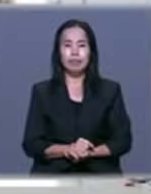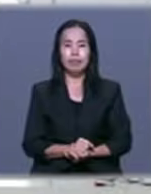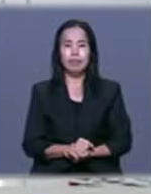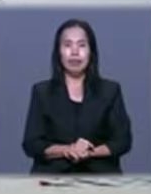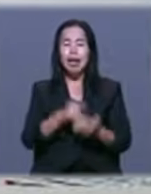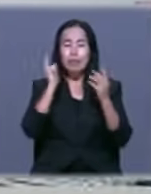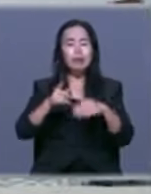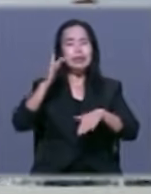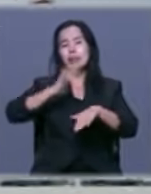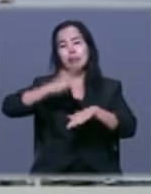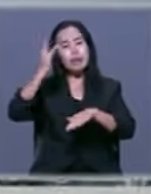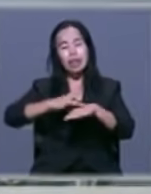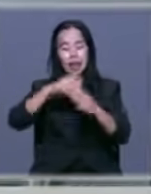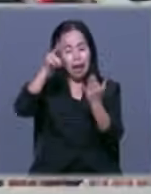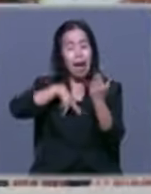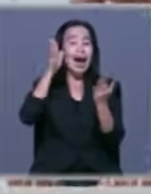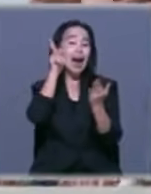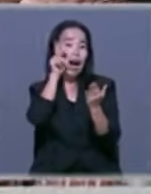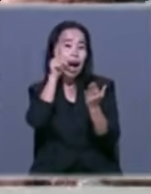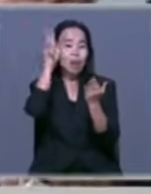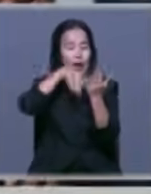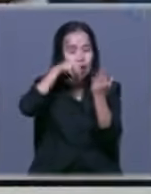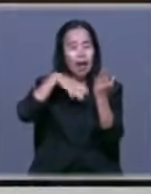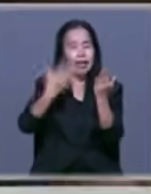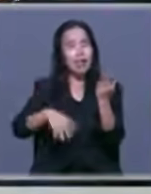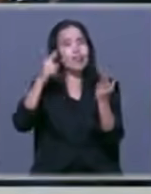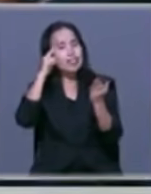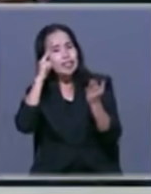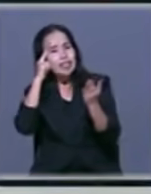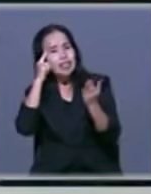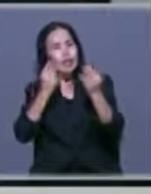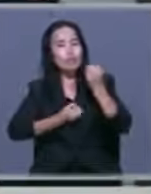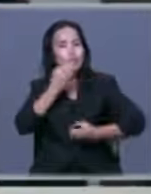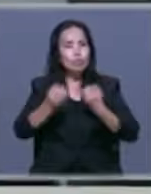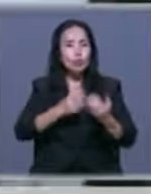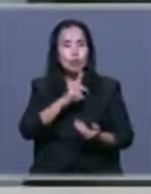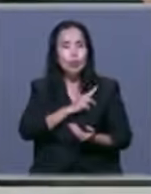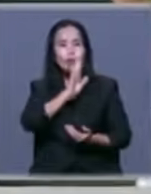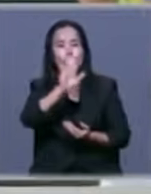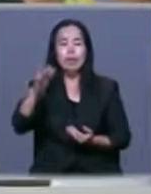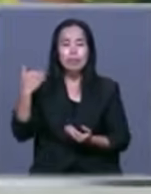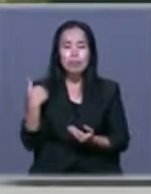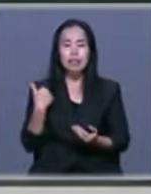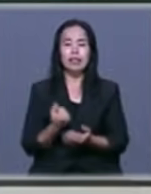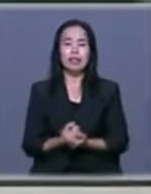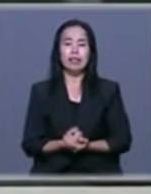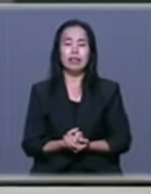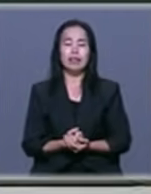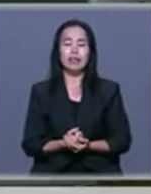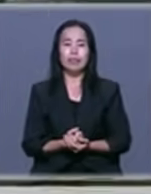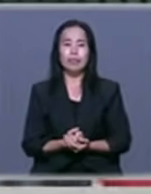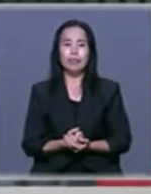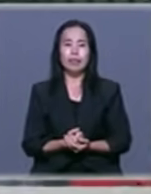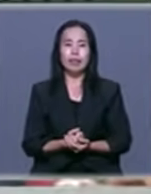าที่เราอ่านข่าวเหล่านี้แล้วเราจะแสดงความเห็นตามแต่แสดงความเห็นนี่มันก็ไม่ได้อะไรมากมายผมจะบอกว่า